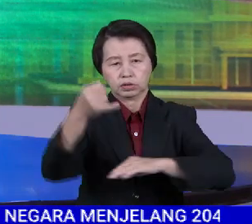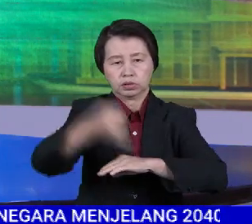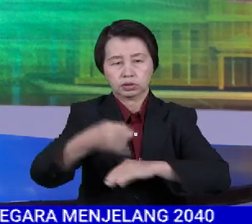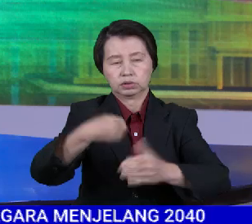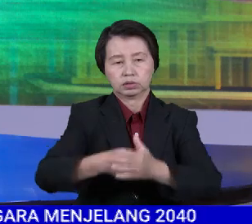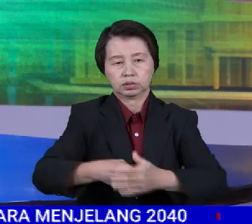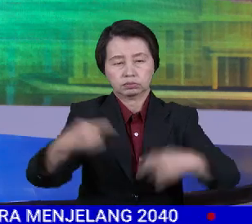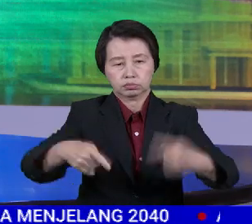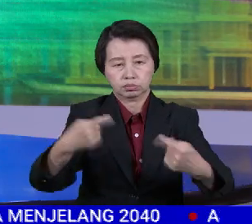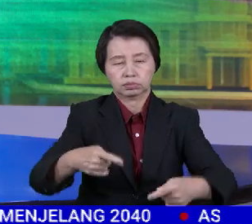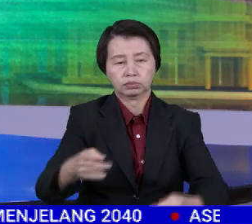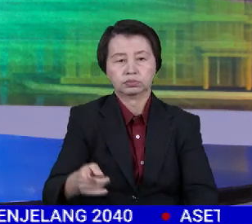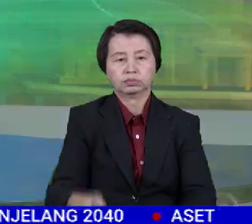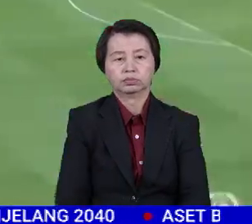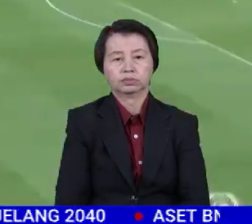dalam saingan